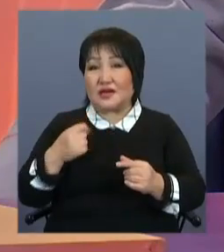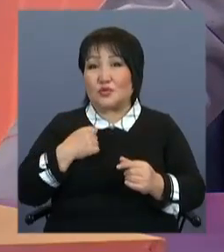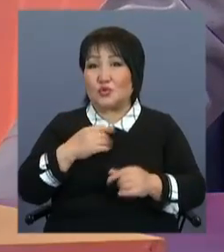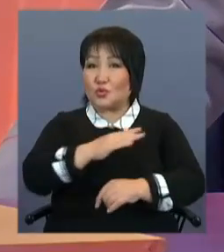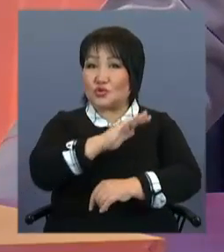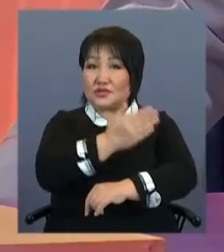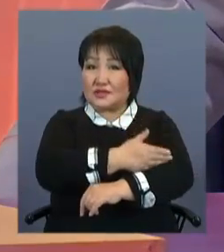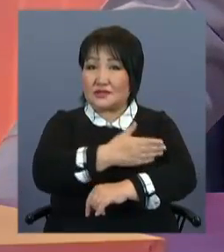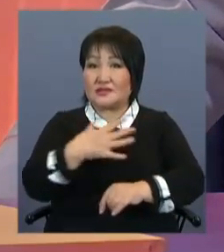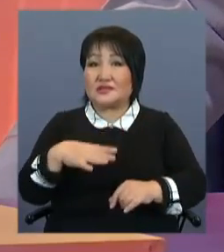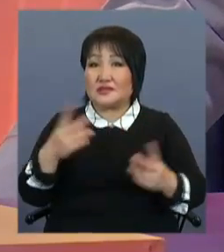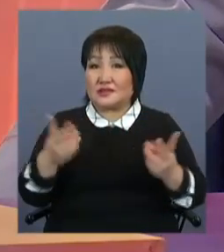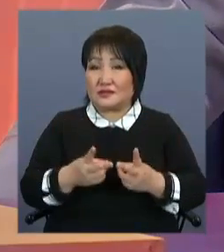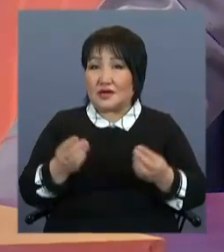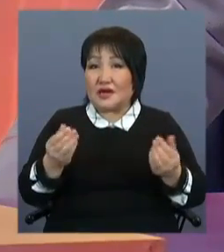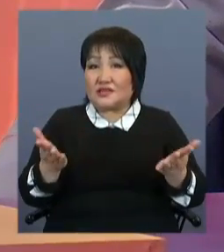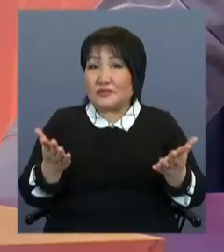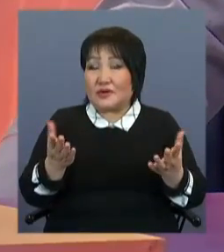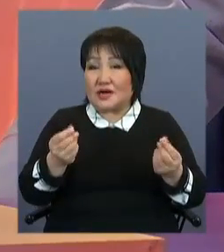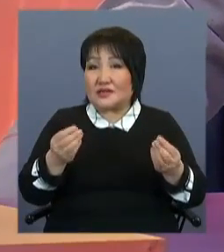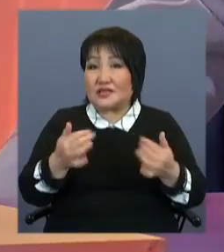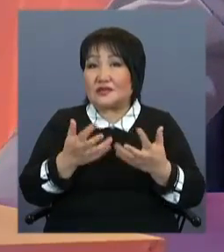Оған қаншама қаражат бөлінеді?